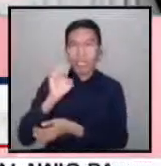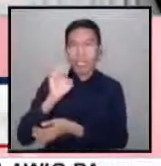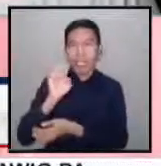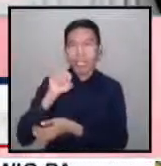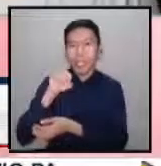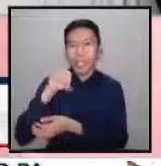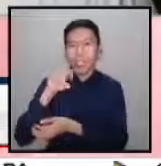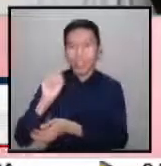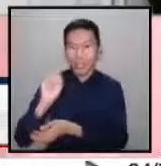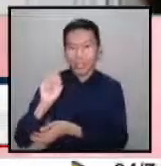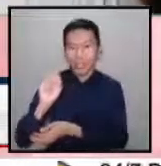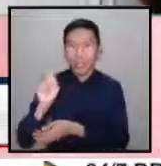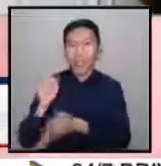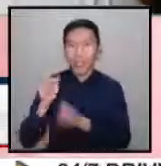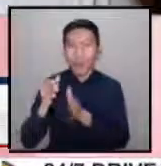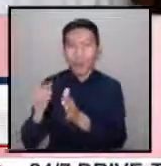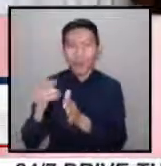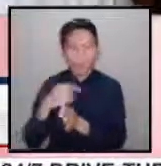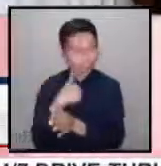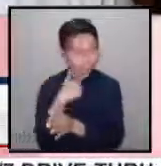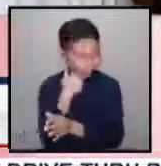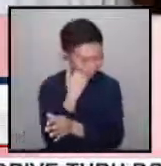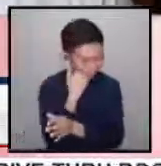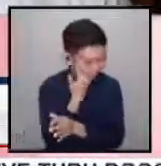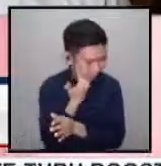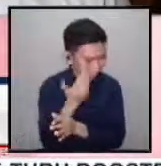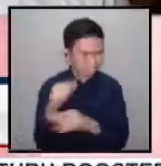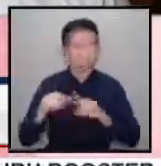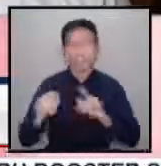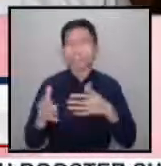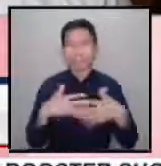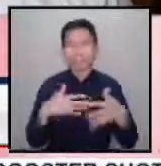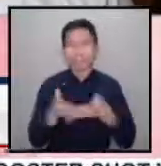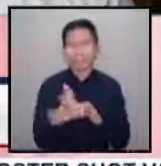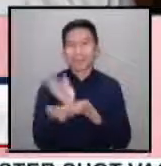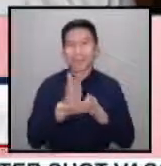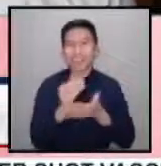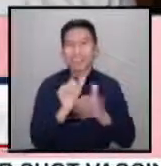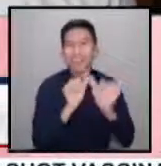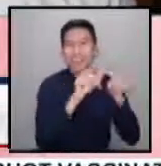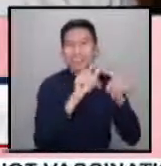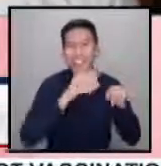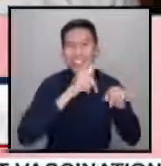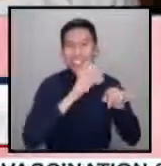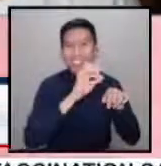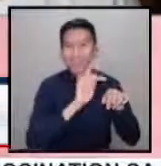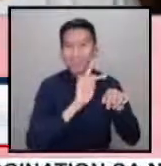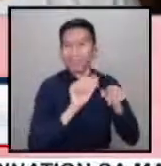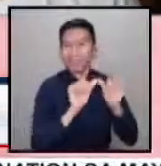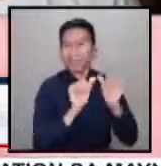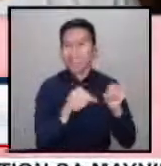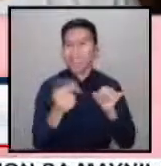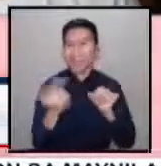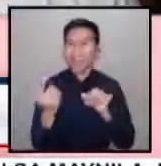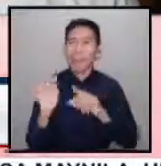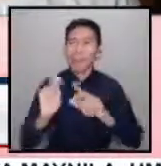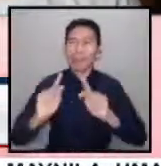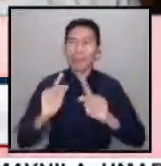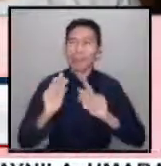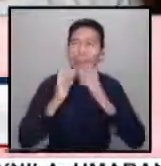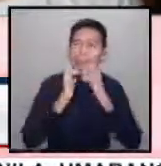pero for the content, ganun. And nagugustuhan naman ng tao, sabi nila sila rin daw,